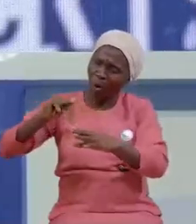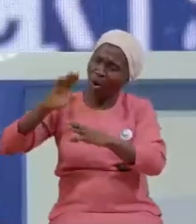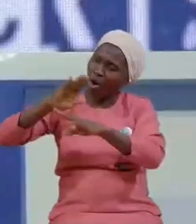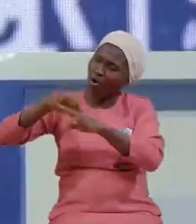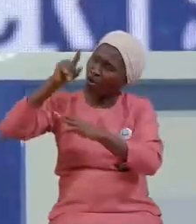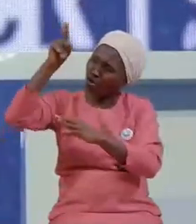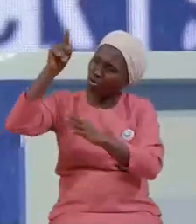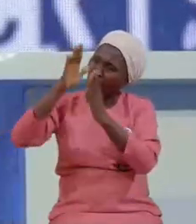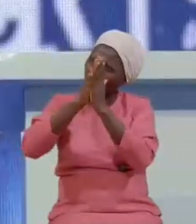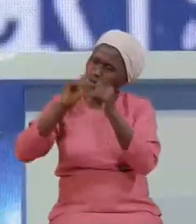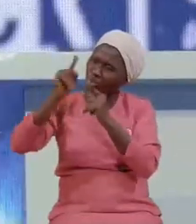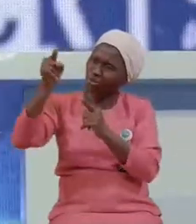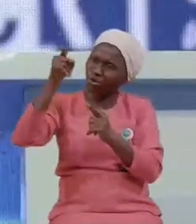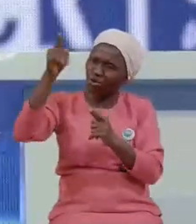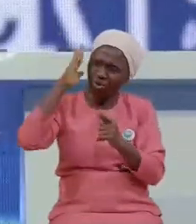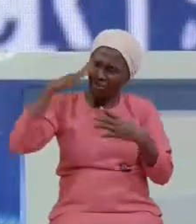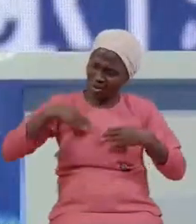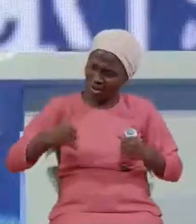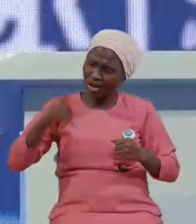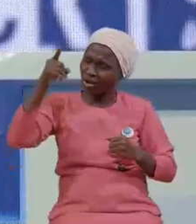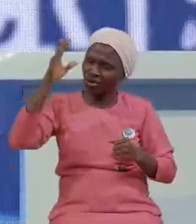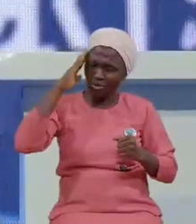vas délivrer.